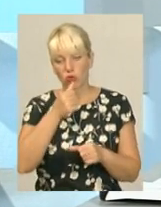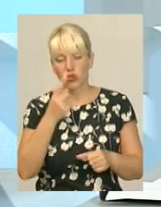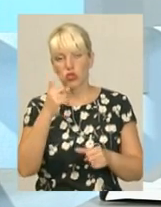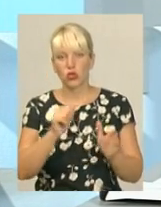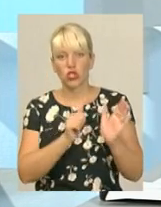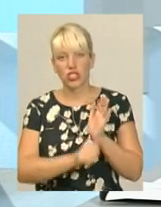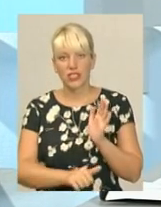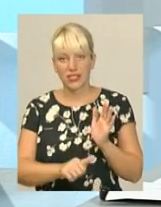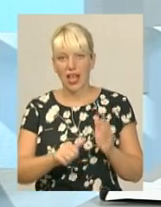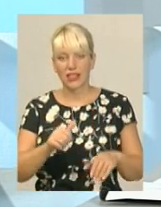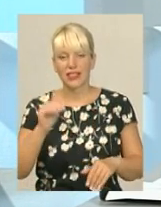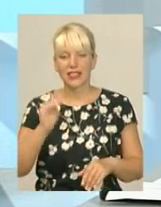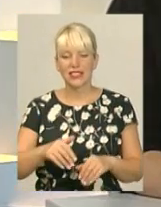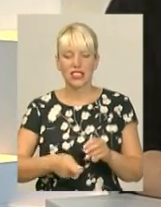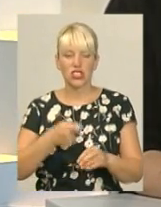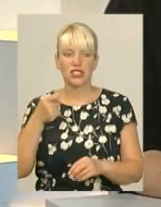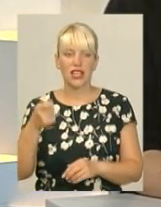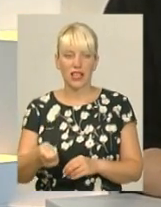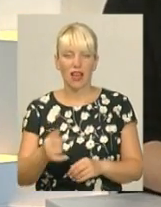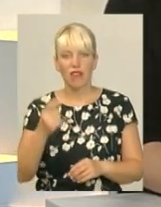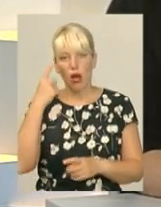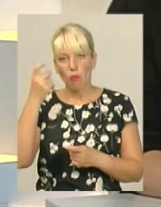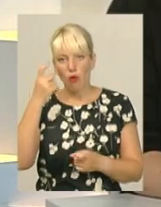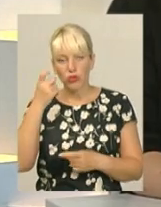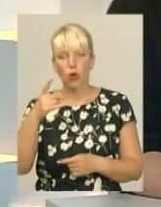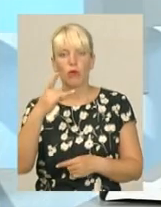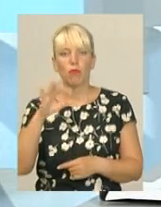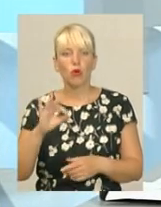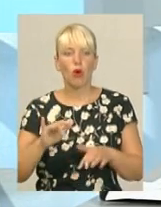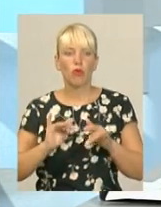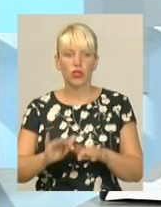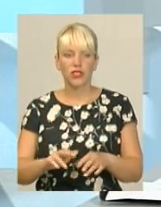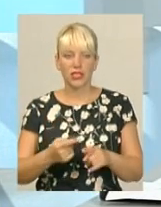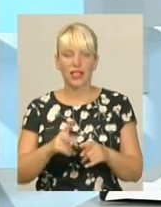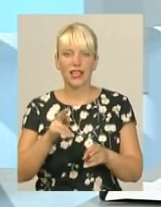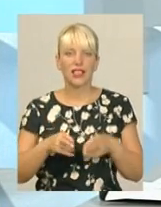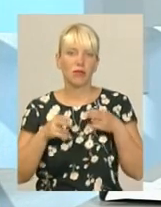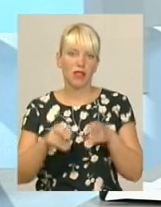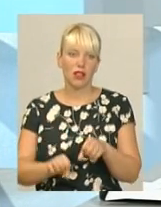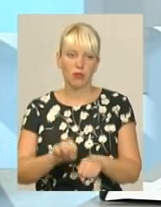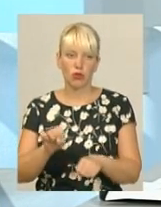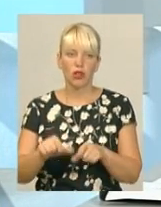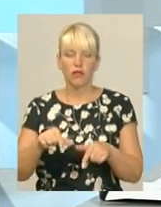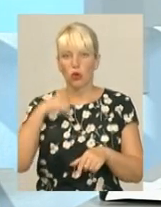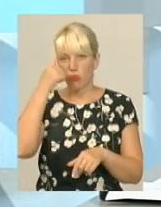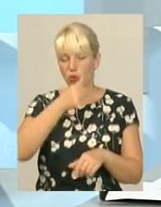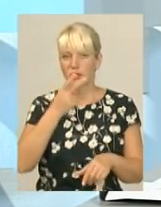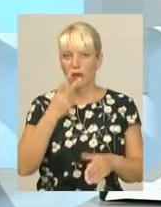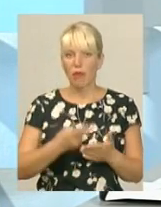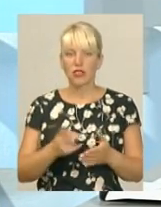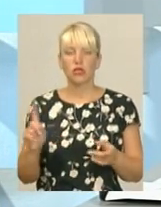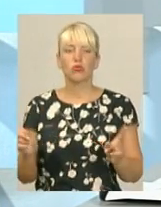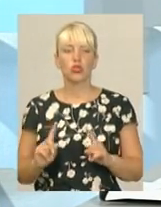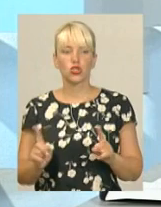160 тисяч заяв та повідомлень про події та кримінальні правопорушення. В цьому році ми бачимо, що